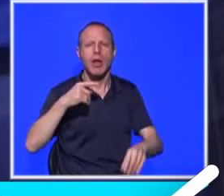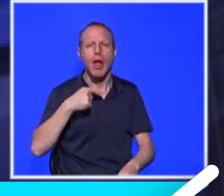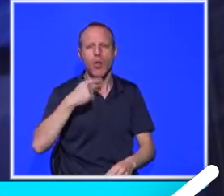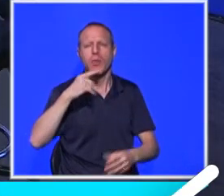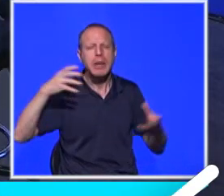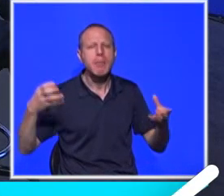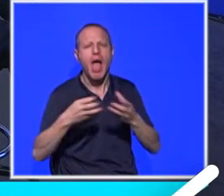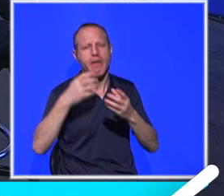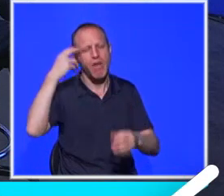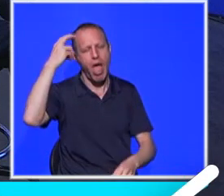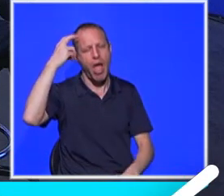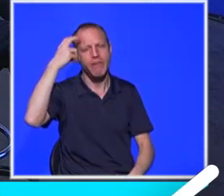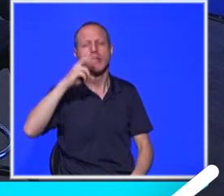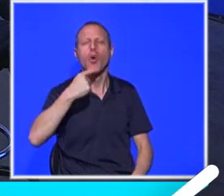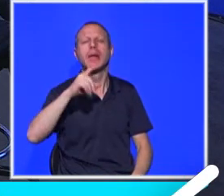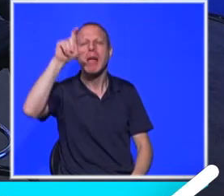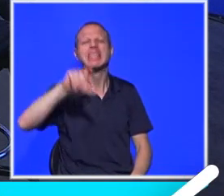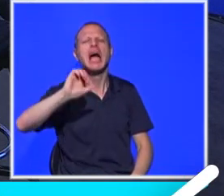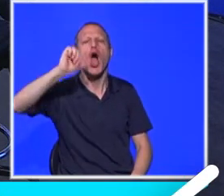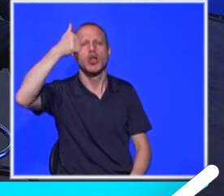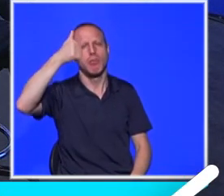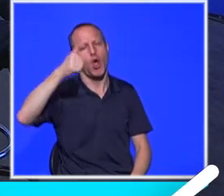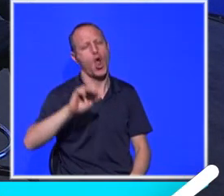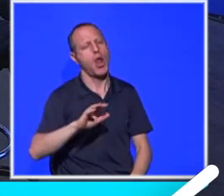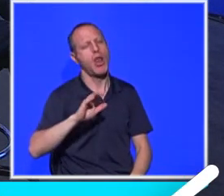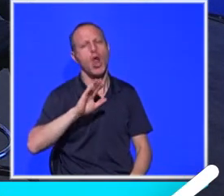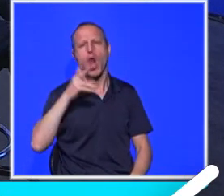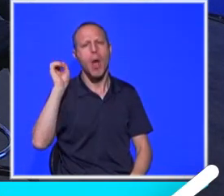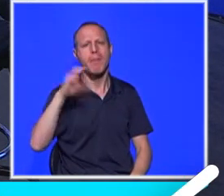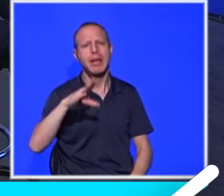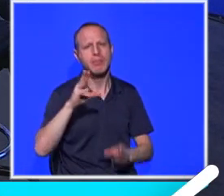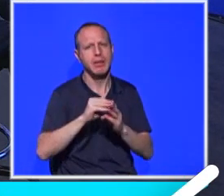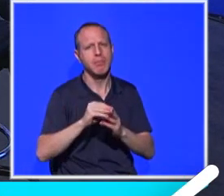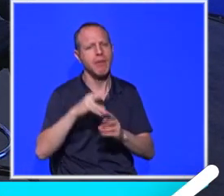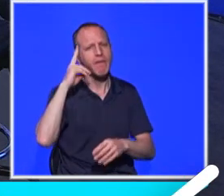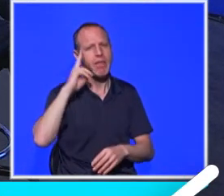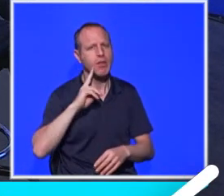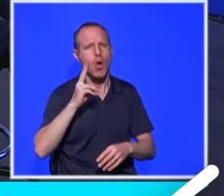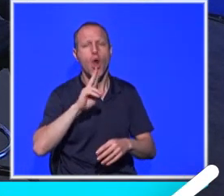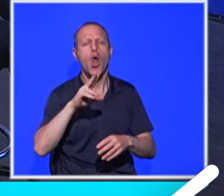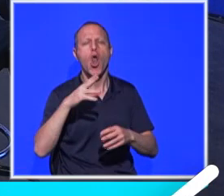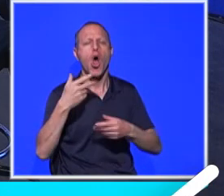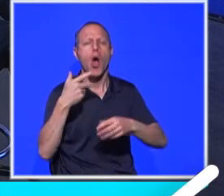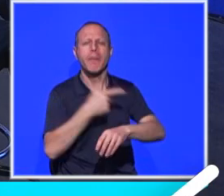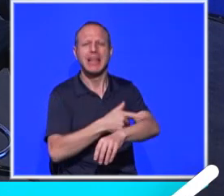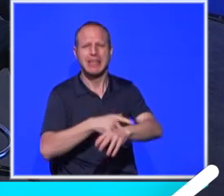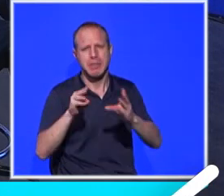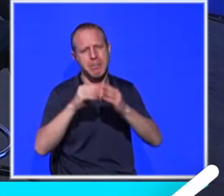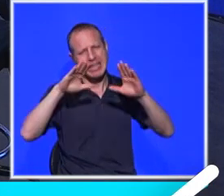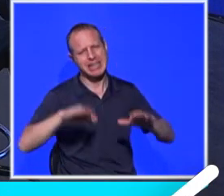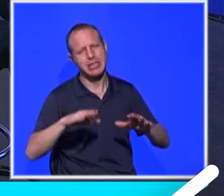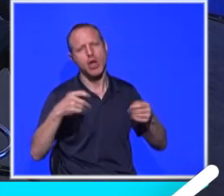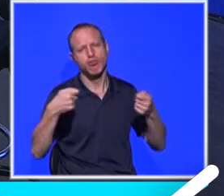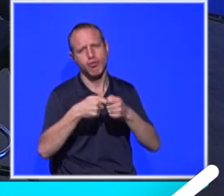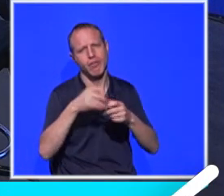אוולן, האזרח קודם כל, נושאים חברתיים כלכליים, לא באים עם פדיחות, לא מתעסקים עם הכיסאולוגיה של המשותפת שכבר שבועיים